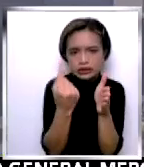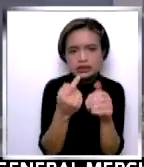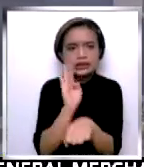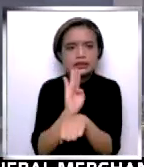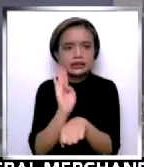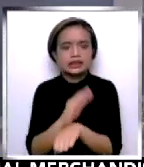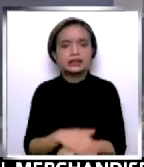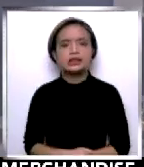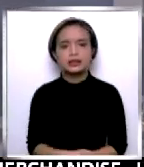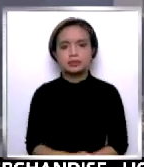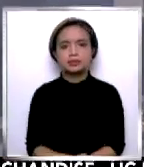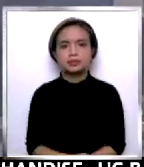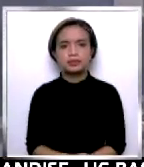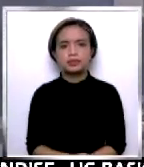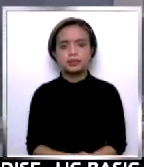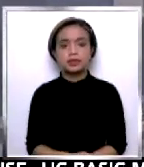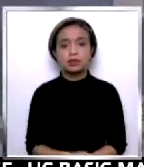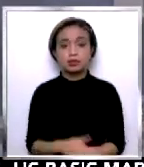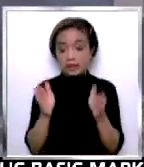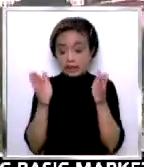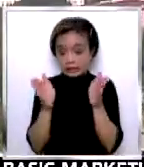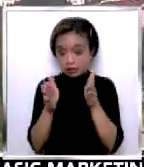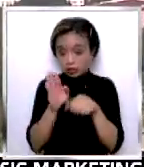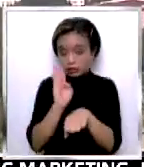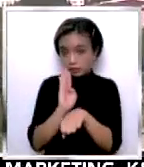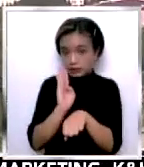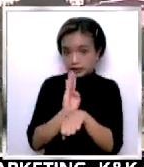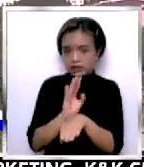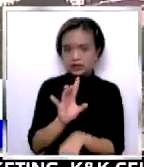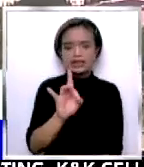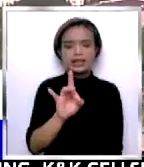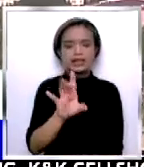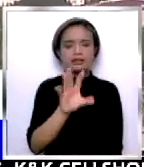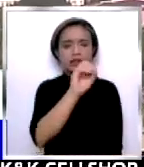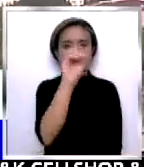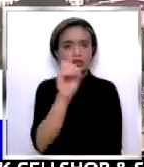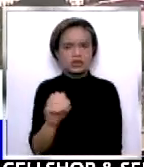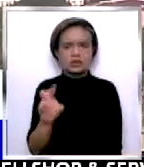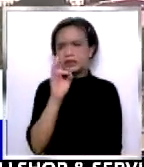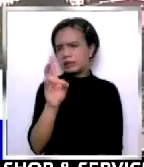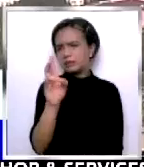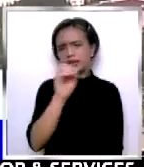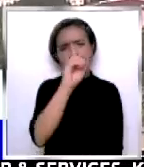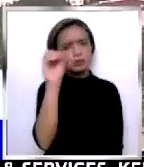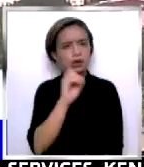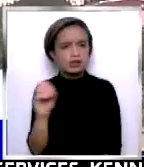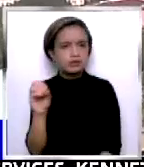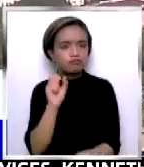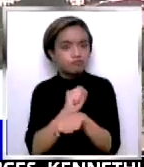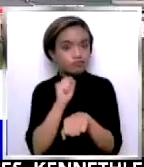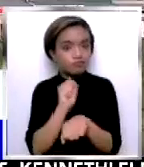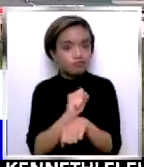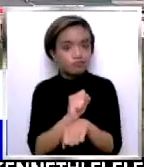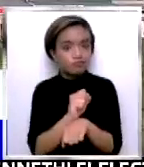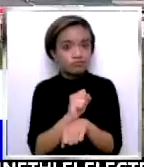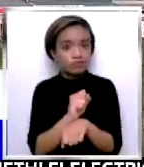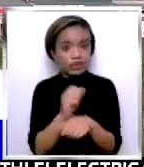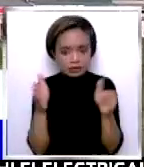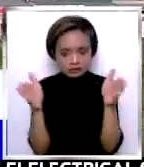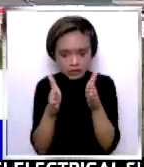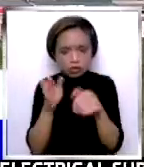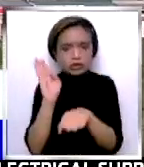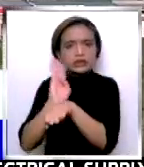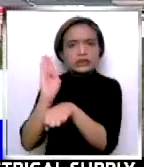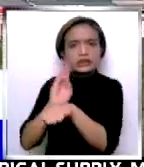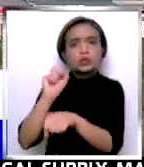guys, micro, 65%, 70% ng mga nagtatrabaho, yun ay sa micro. Yung